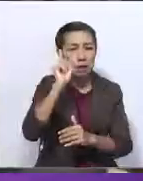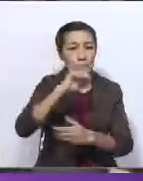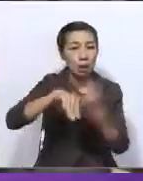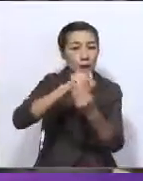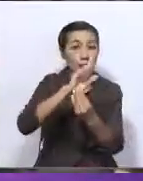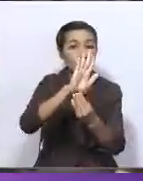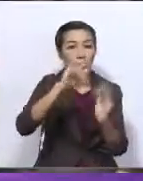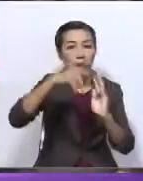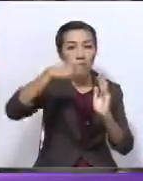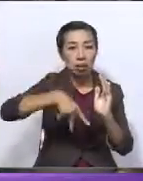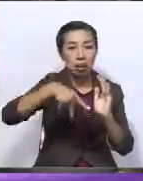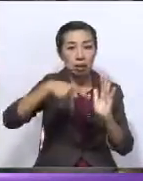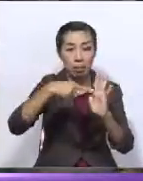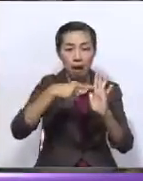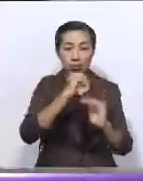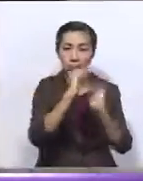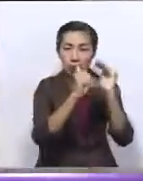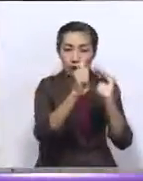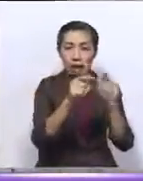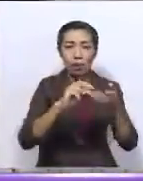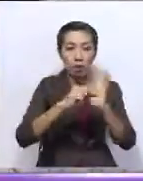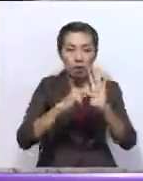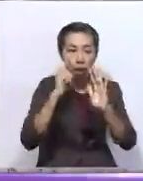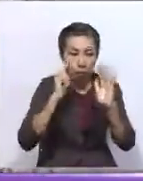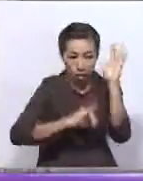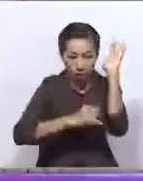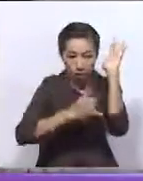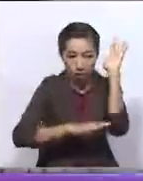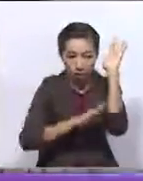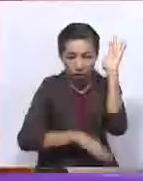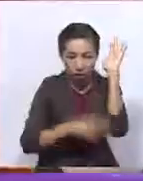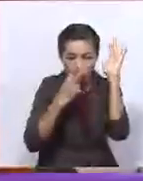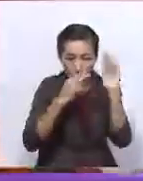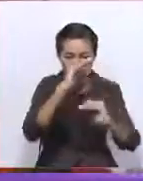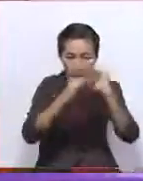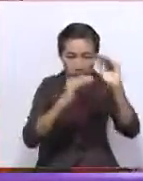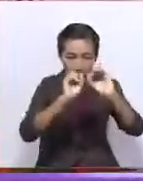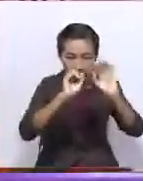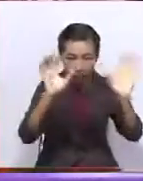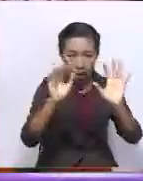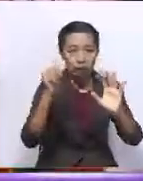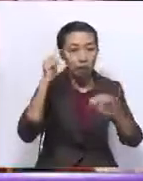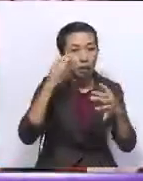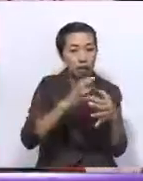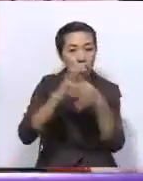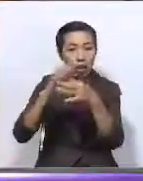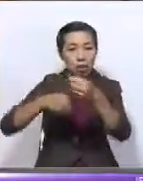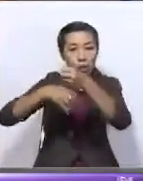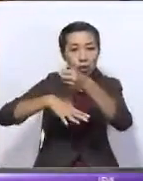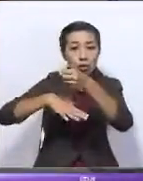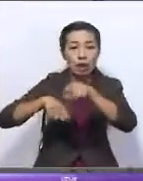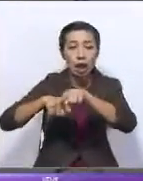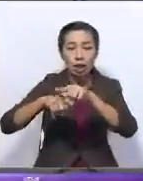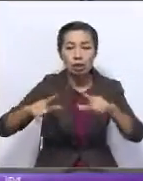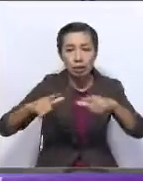กิจในพื้นที่และเป็นตัวชี้วัดการพัฒนาจังหวัดชายแดนภาคใต้ให้มีความชัดเจนและสอดคล้องกับการพัฒนาโครงสร้างสามเหลี่ยมมั่น